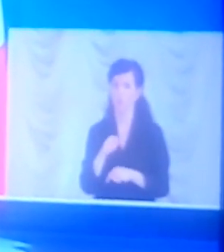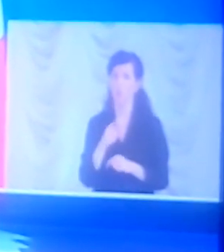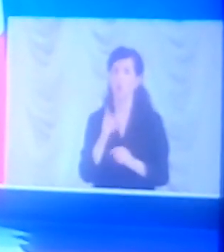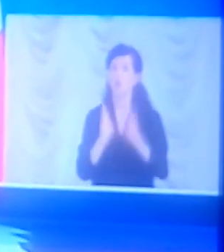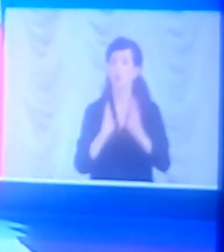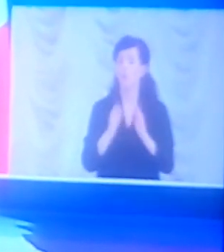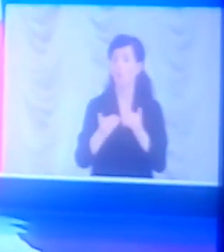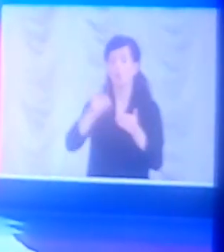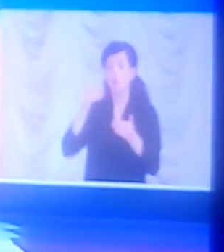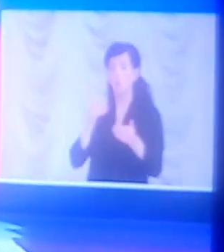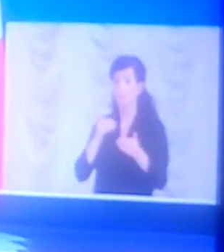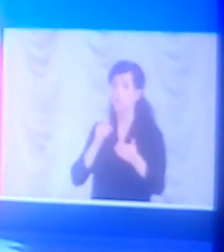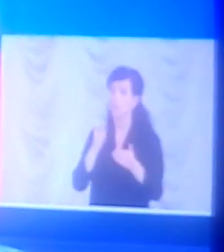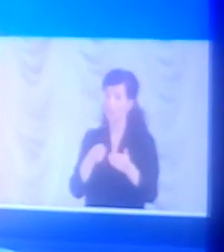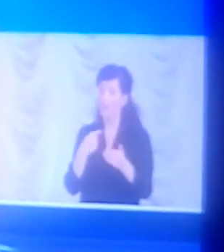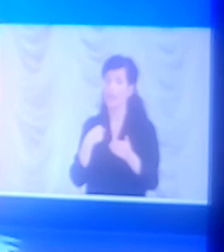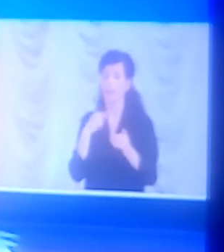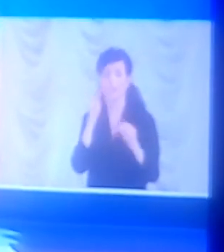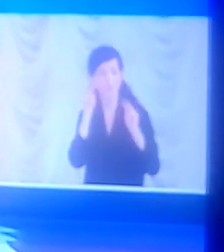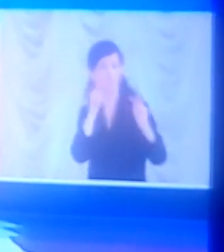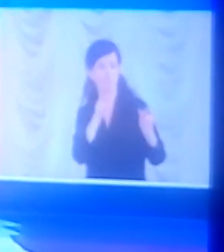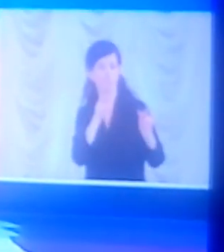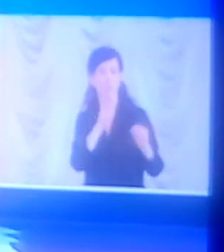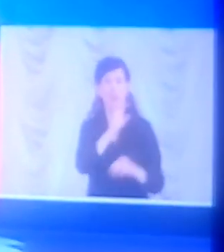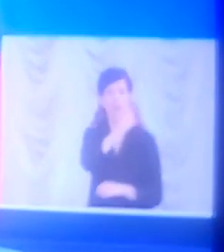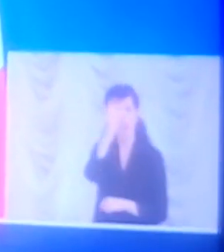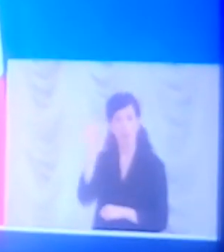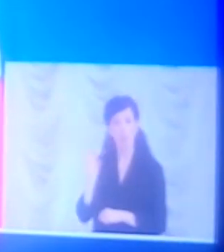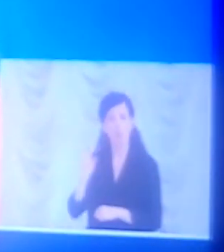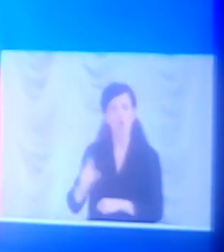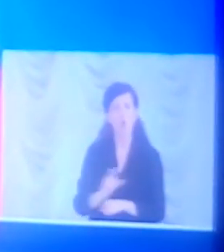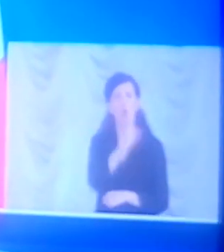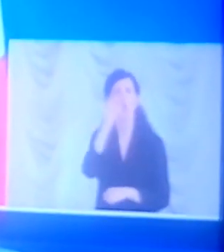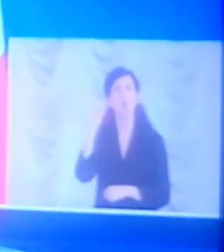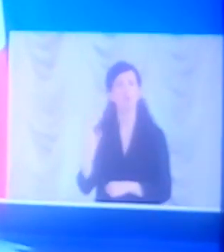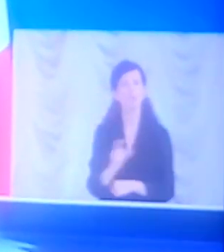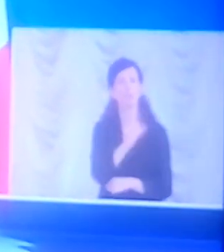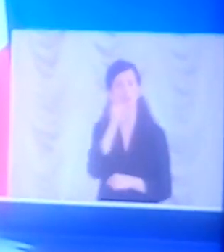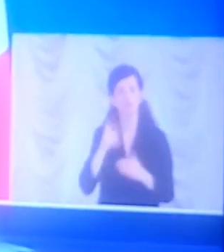passato, dovranno costantemente, con cadenza giornaliera,